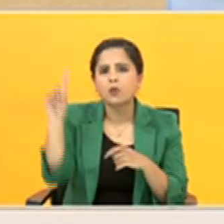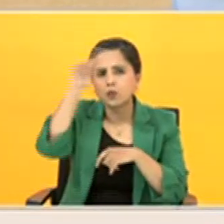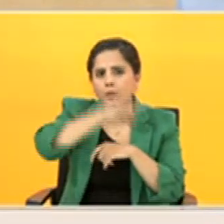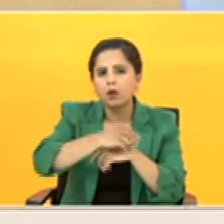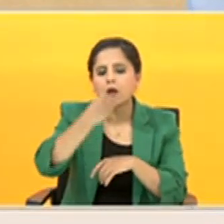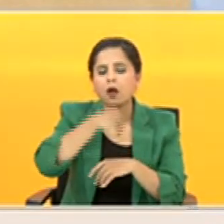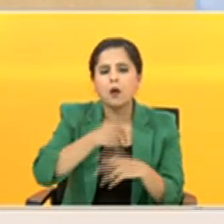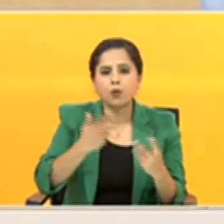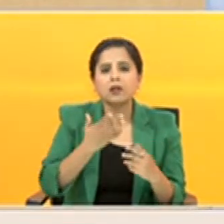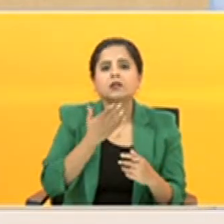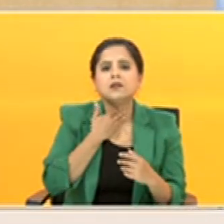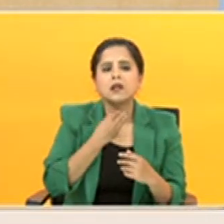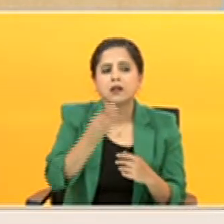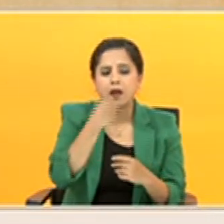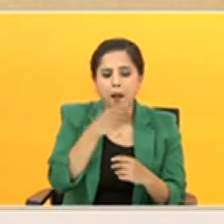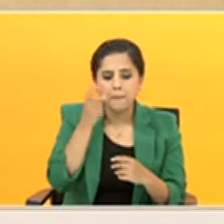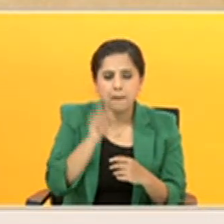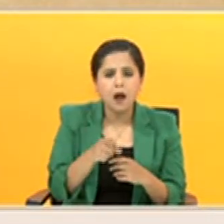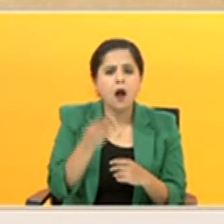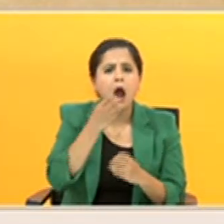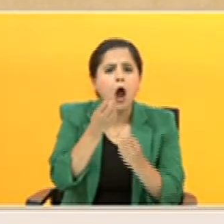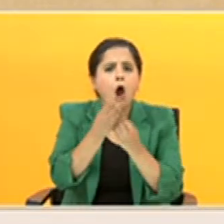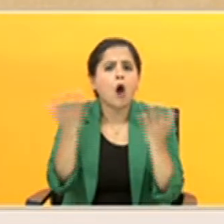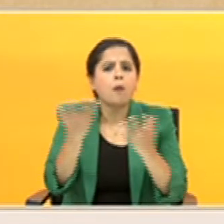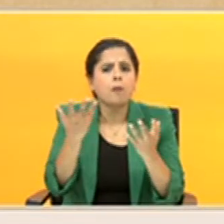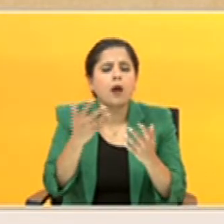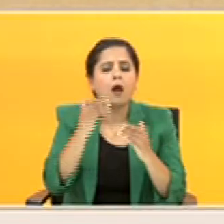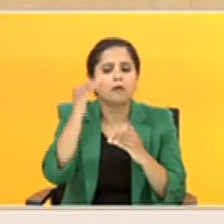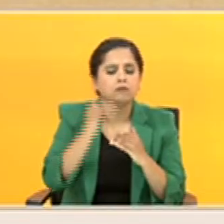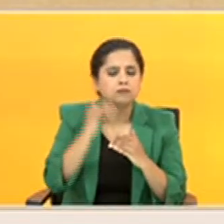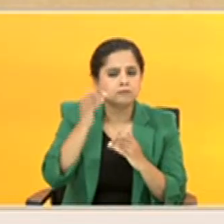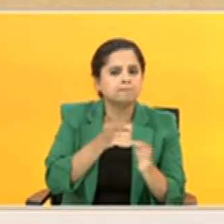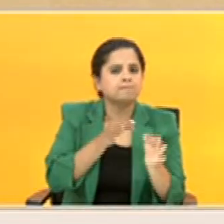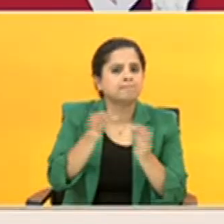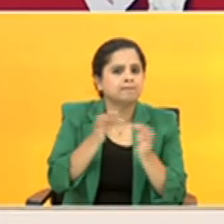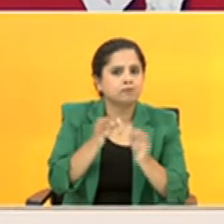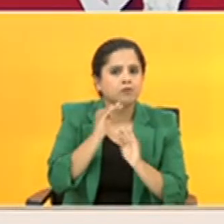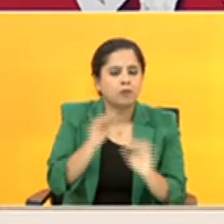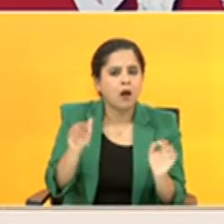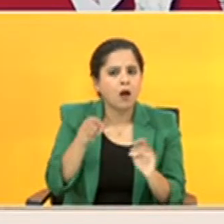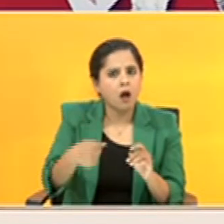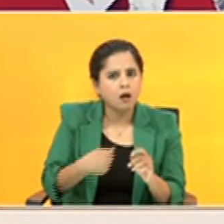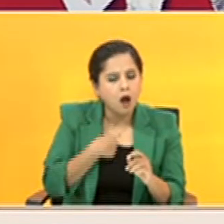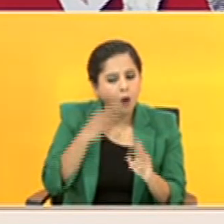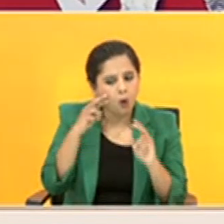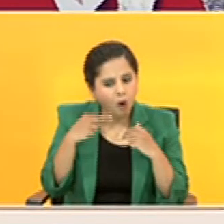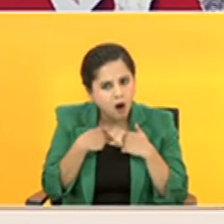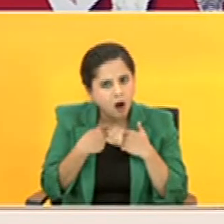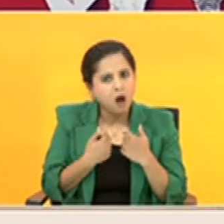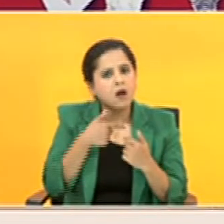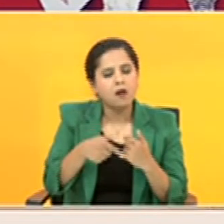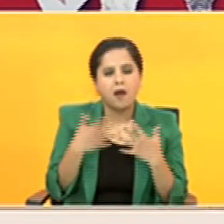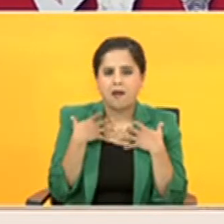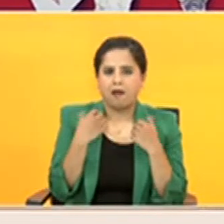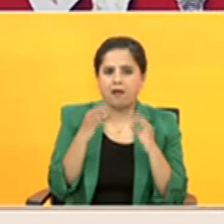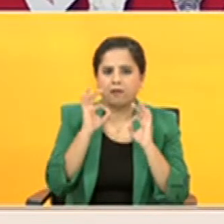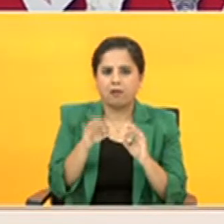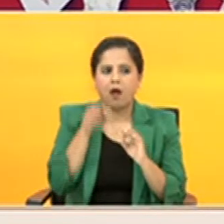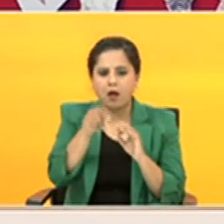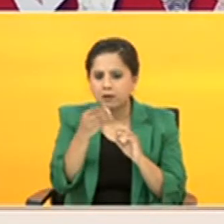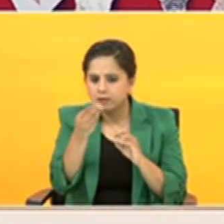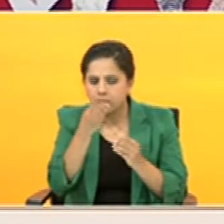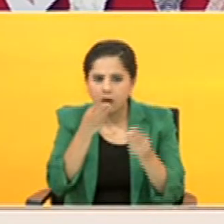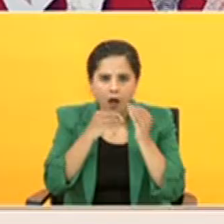और कितनी चीनी खाई जा रही है, ये जानकर बच्चे खुद से ही हेल्दी विकल्प चुनने लगे